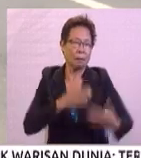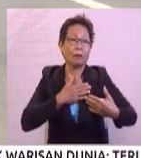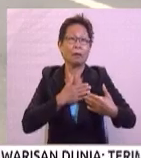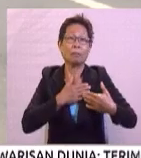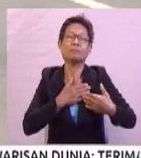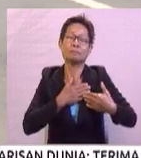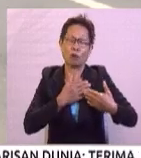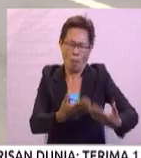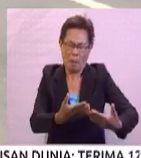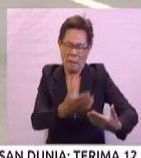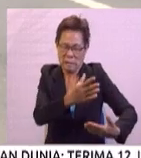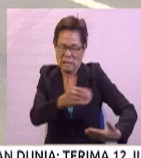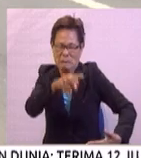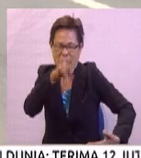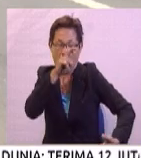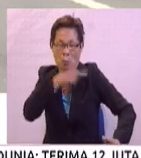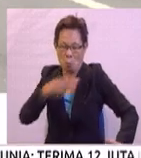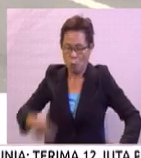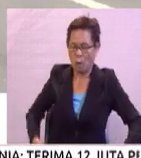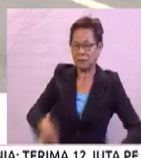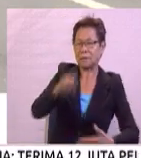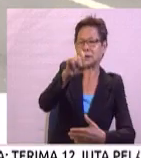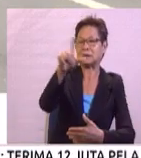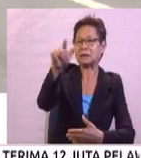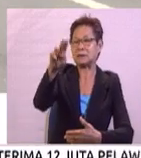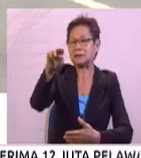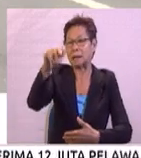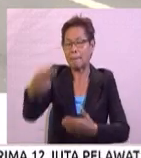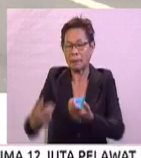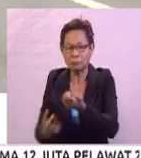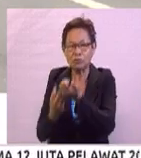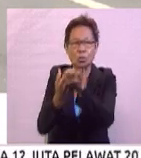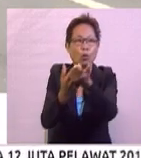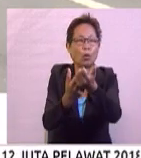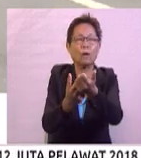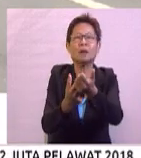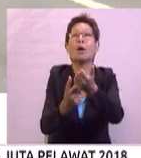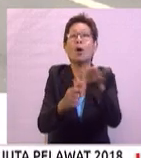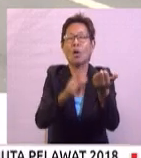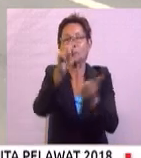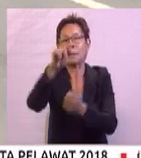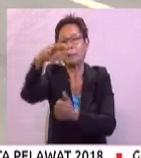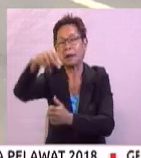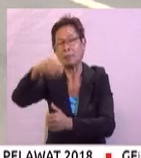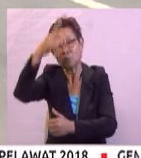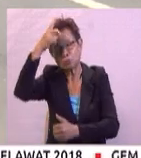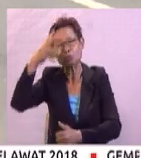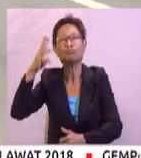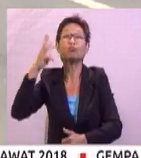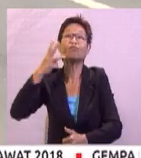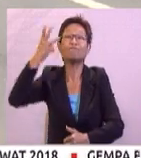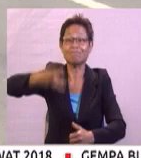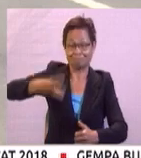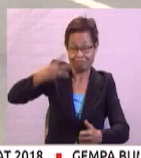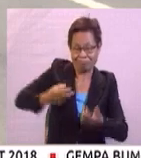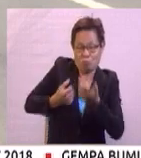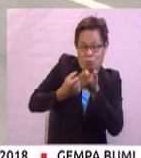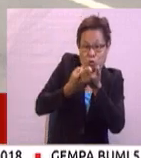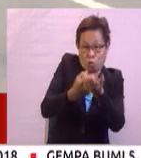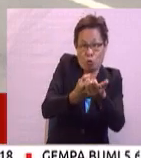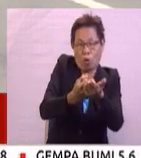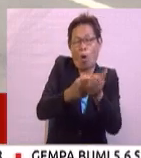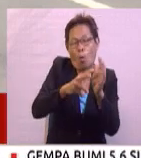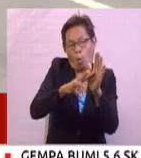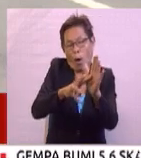Komitmen dan ketegasan Raja Salman disokong Timbalan Perdana Menteri Datuk Seri Dr. Wan Azizah Wan Ismail yang mengetuai delegasi Malaysia ke